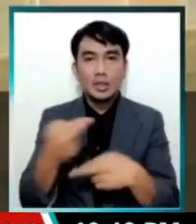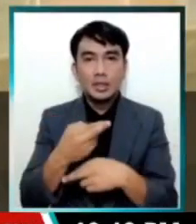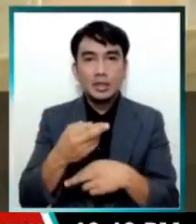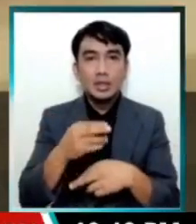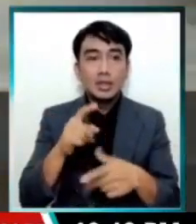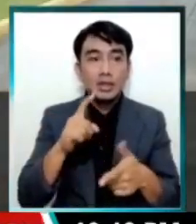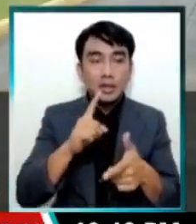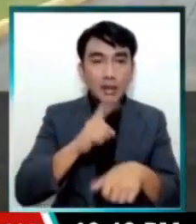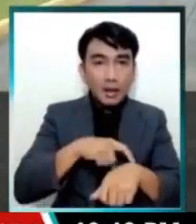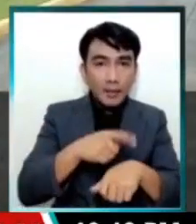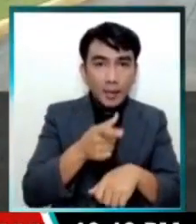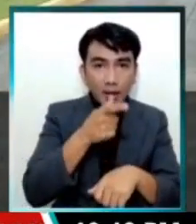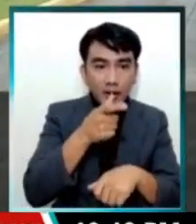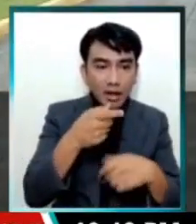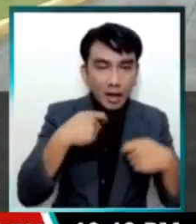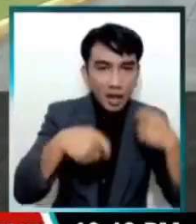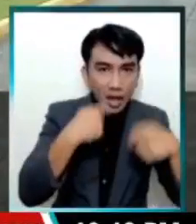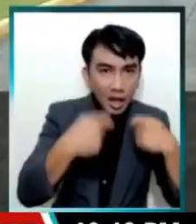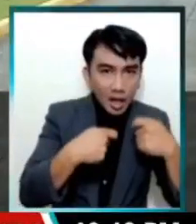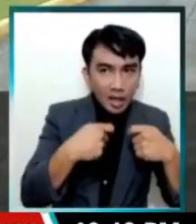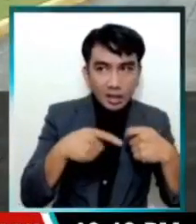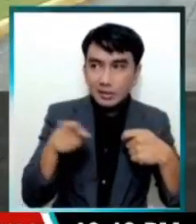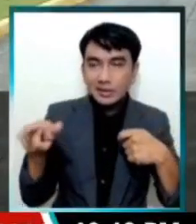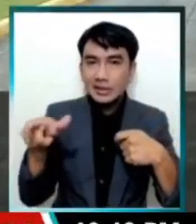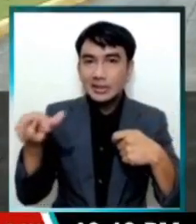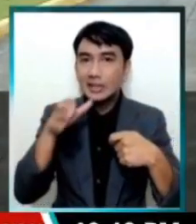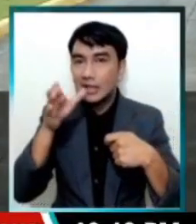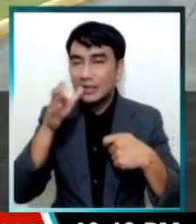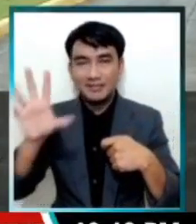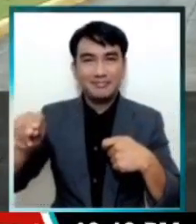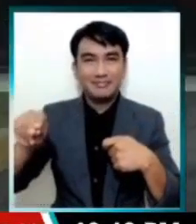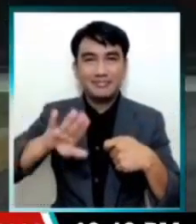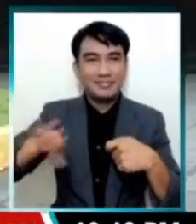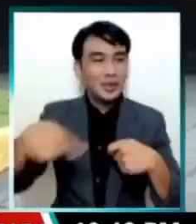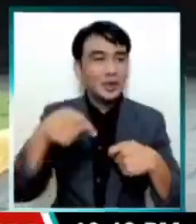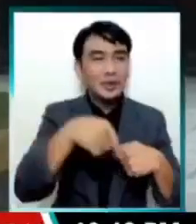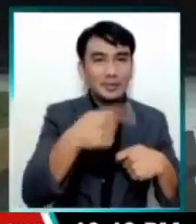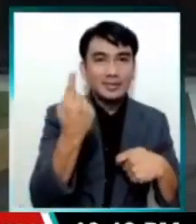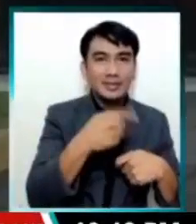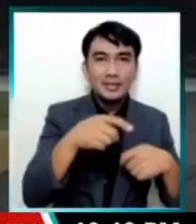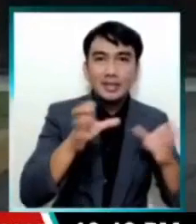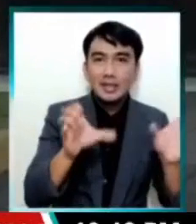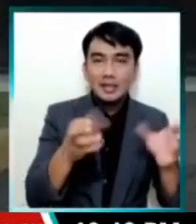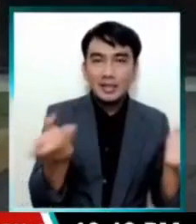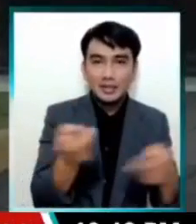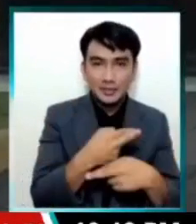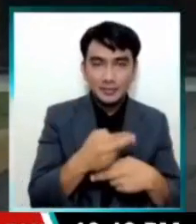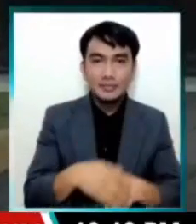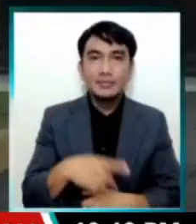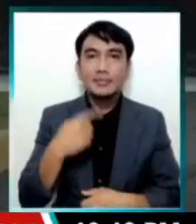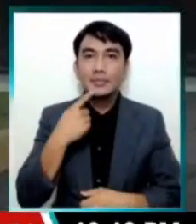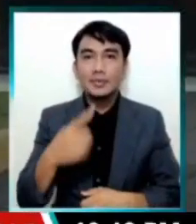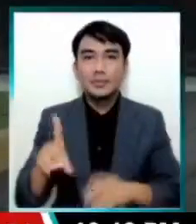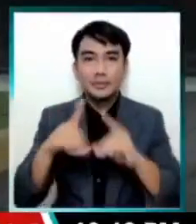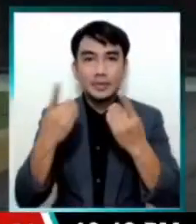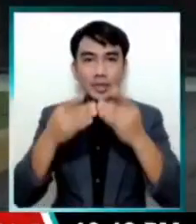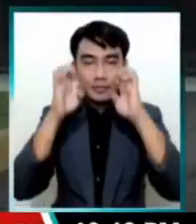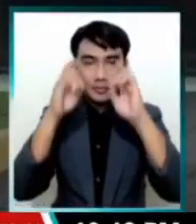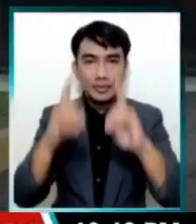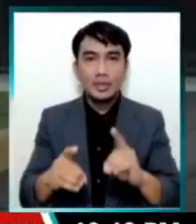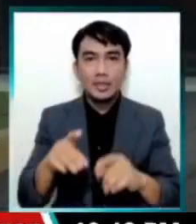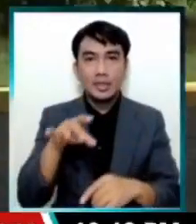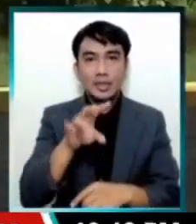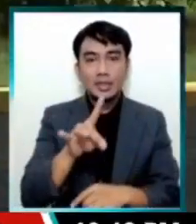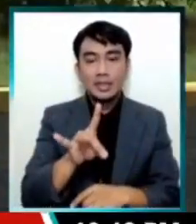kantin, sa classroom na lang muna sila kumakain. Sabi ng DepEd, 38,000 schools sa bansa ang handa na